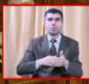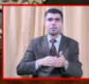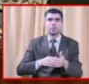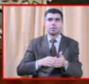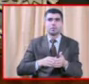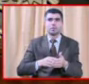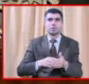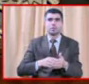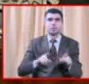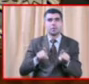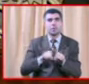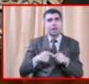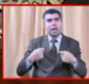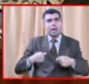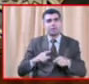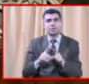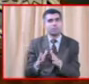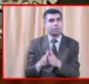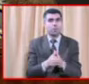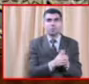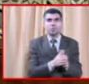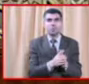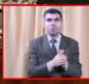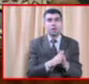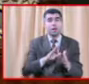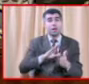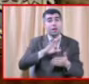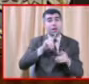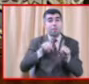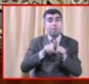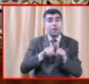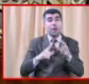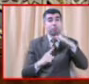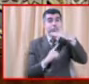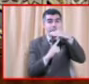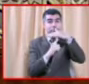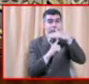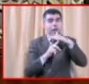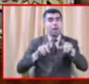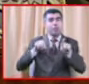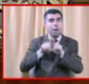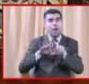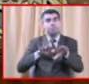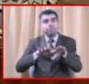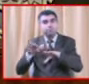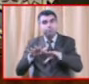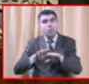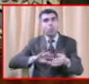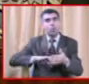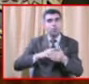لا نعم، عفوا السيد الرئيس. لا النظام الداخلي واضح، إذا كانت تدخلك في إطار تسير نعم، إذا كان في الموضوع